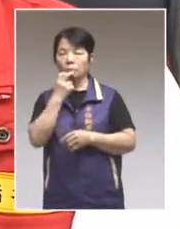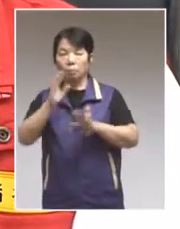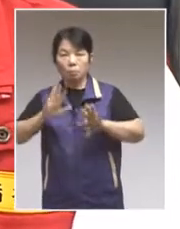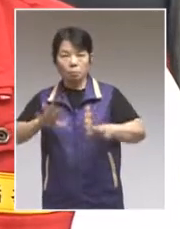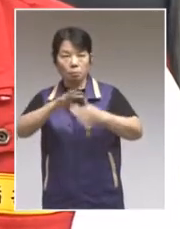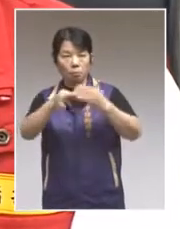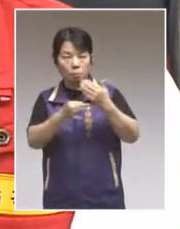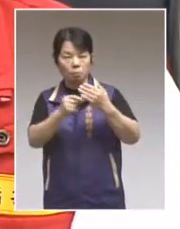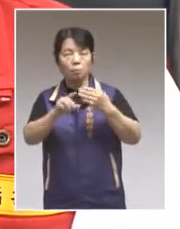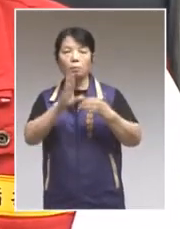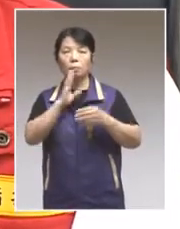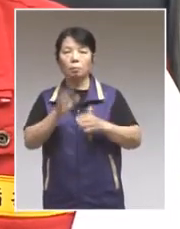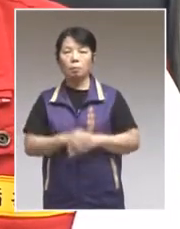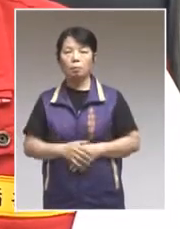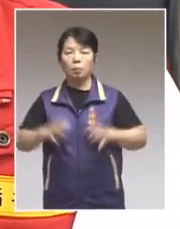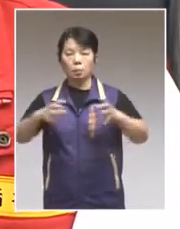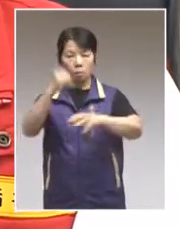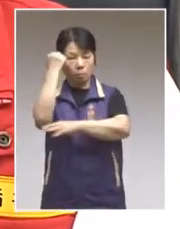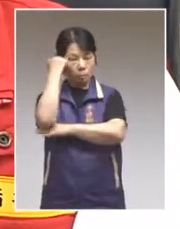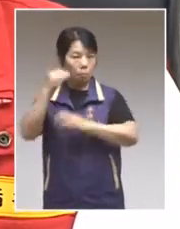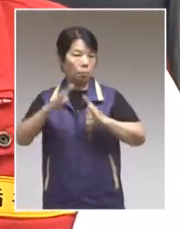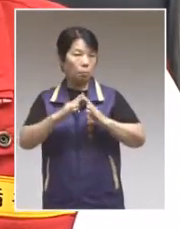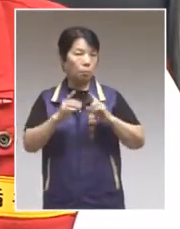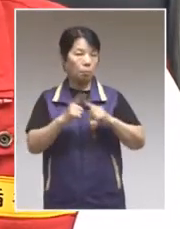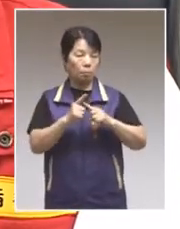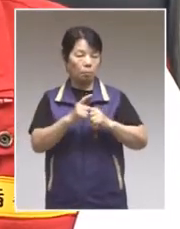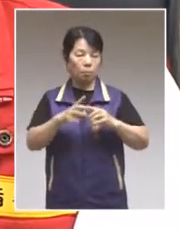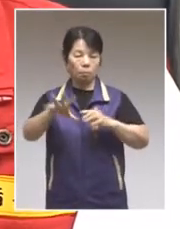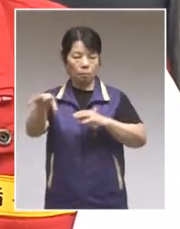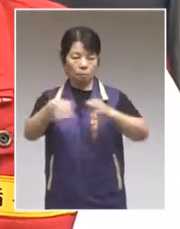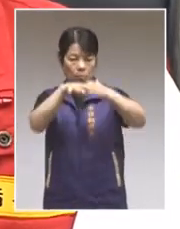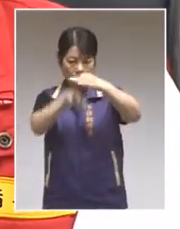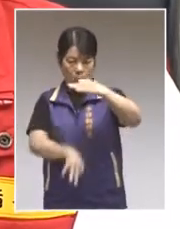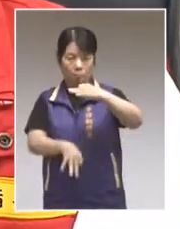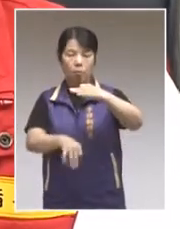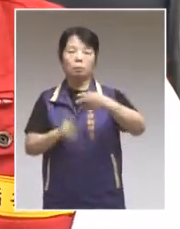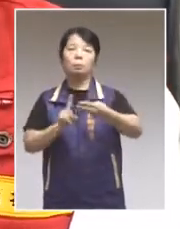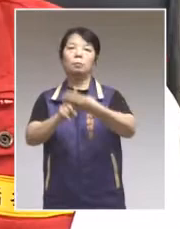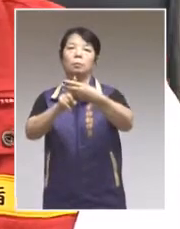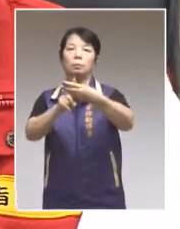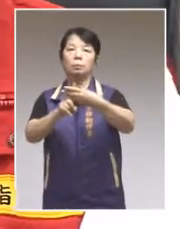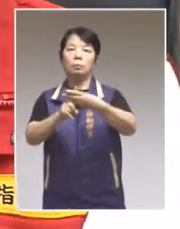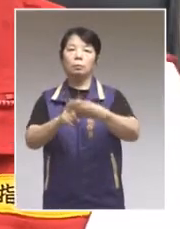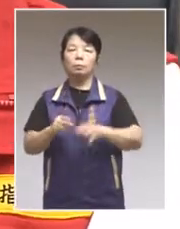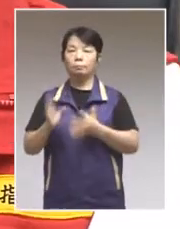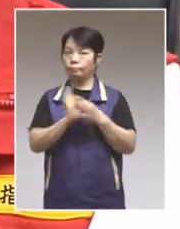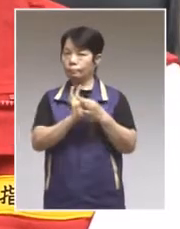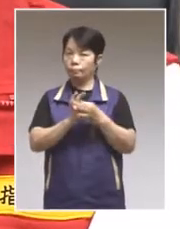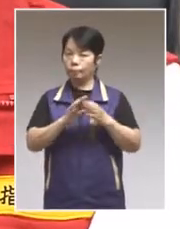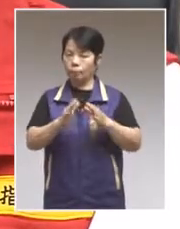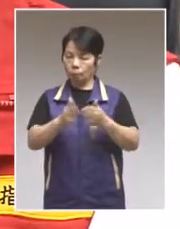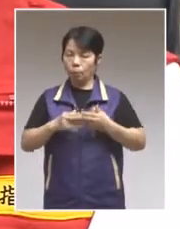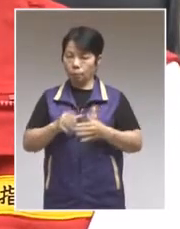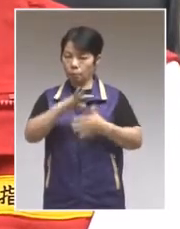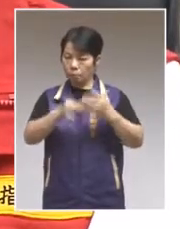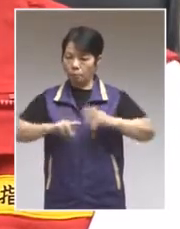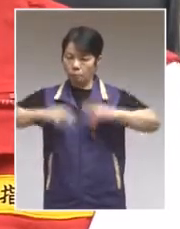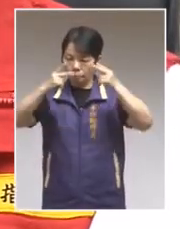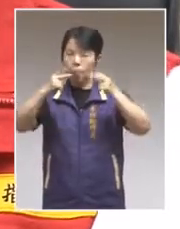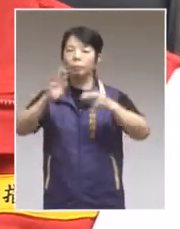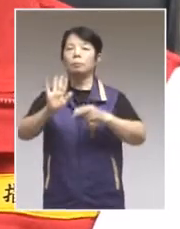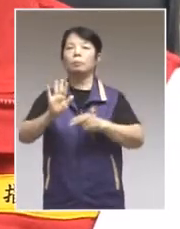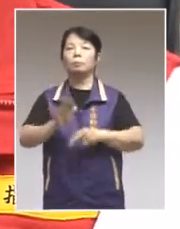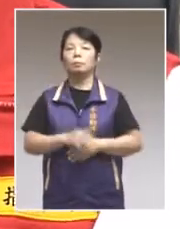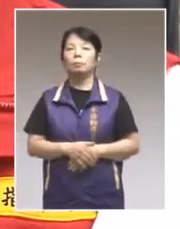规定还是以同住家人为框列隔离的对象为主、哦、所以我们也新修正了我们的做法、